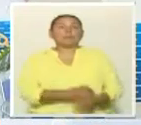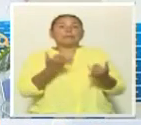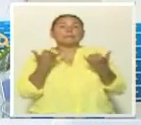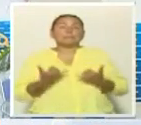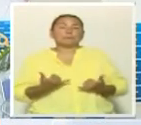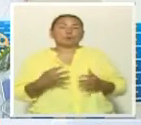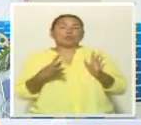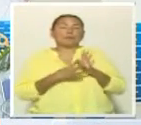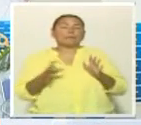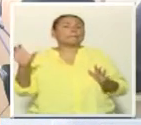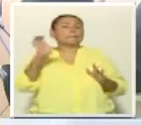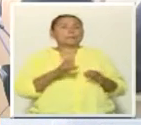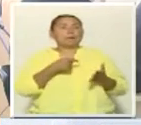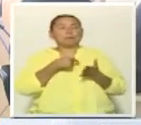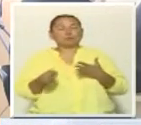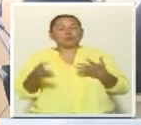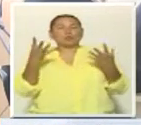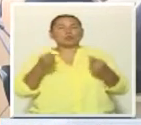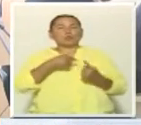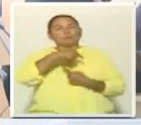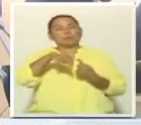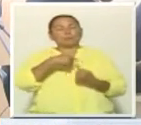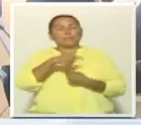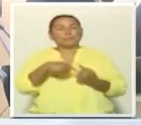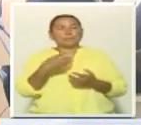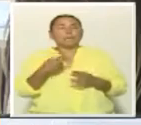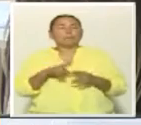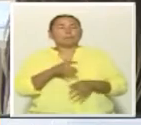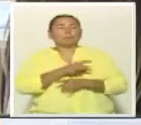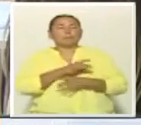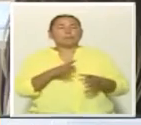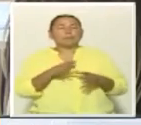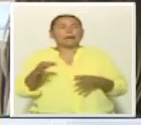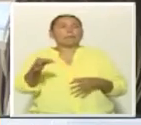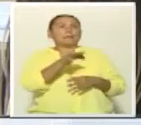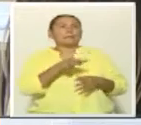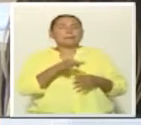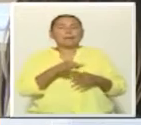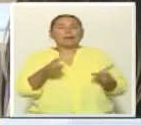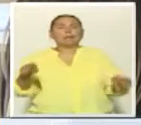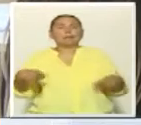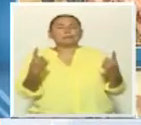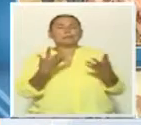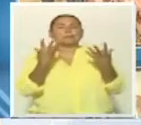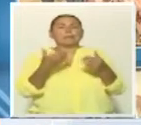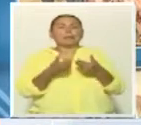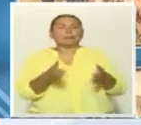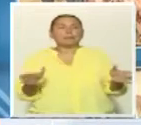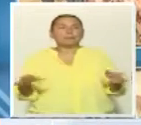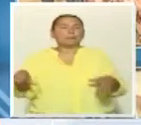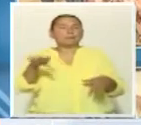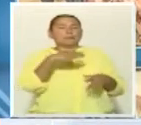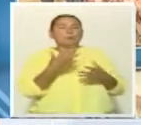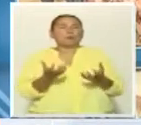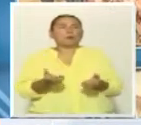Сегодня, 9 сентября, отмечается День предпринимателя. В честь праздника областная палата предпринимателей организовала День открытых дверей для